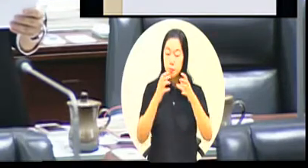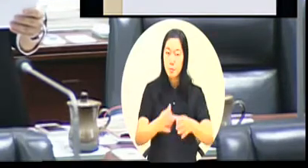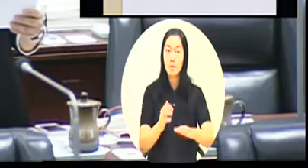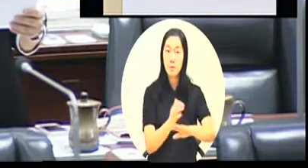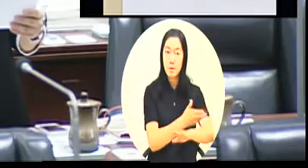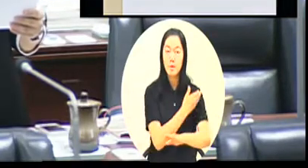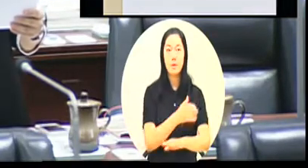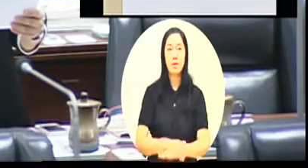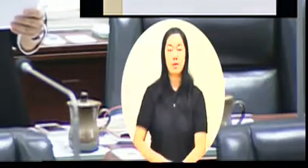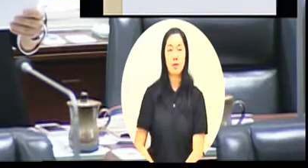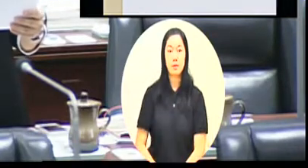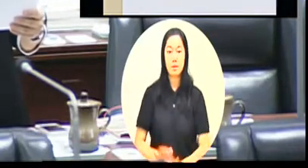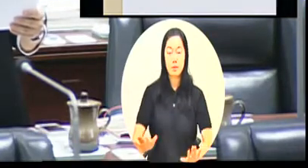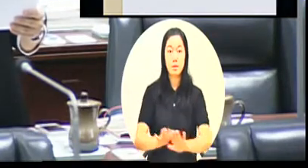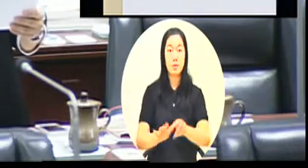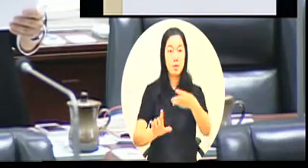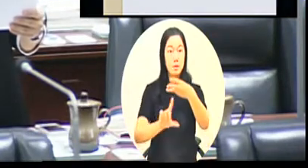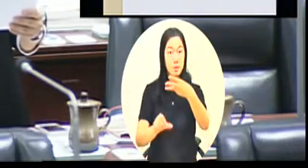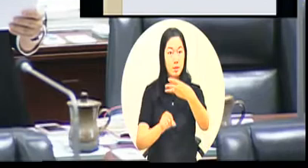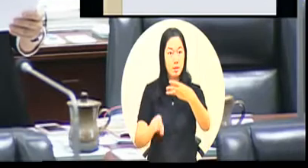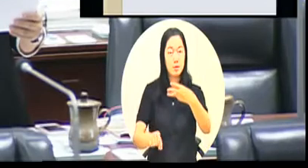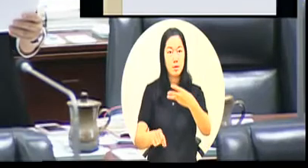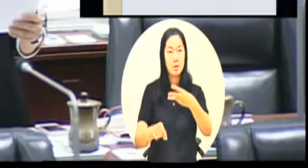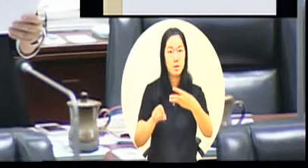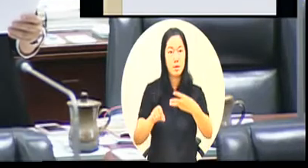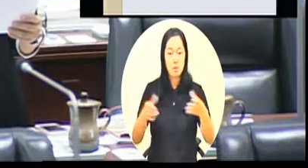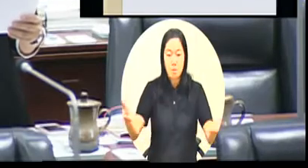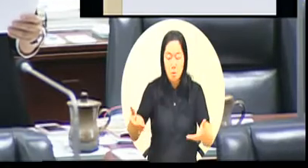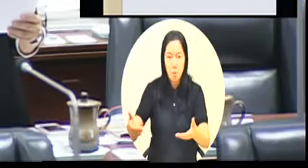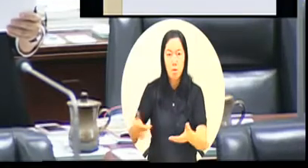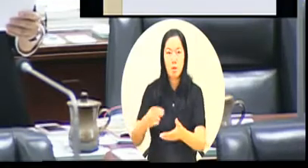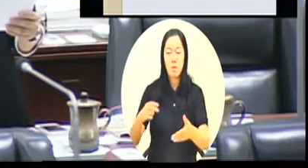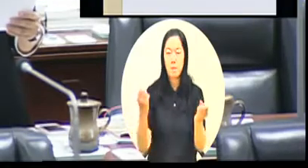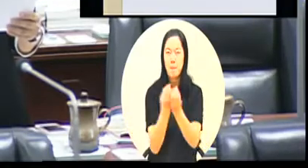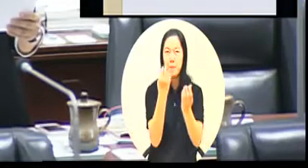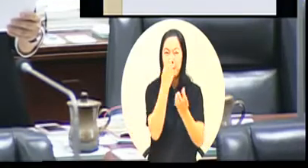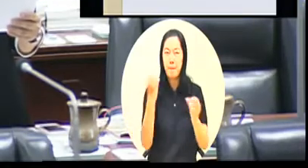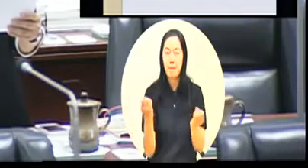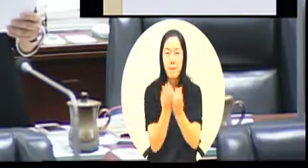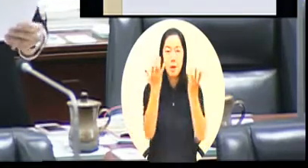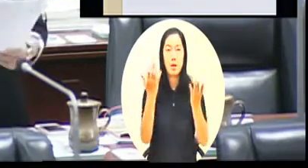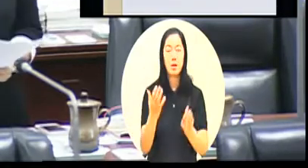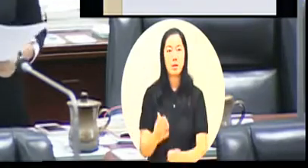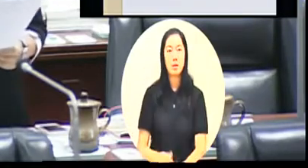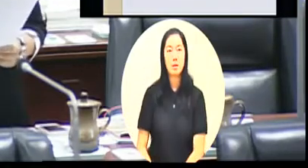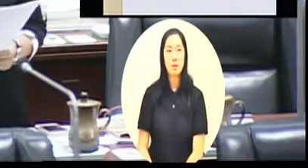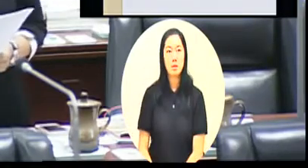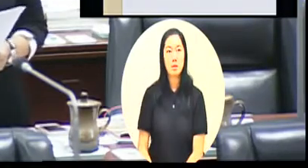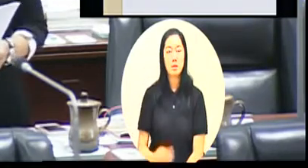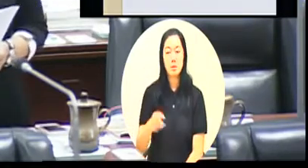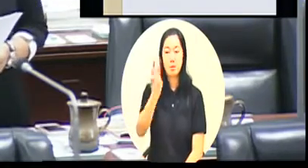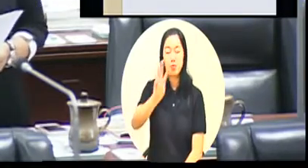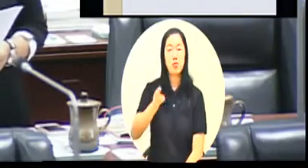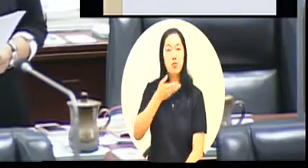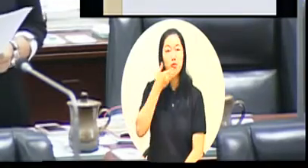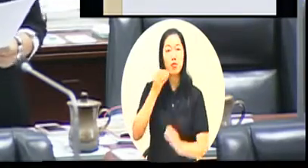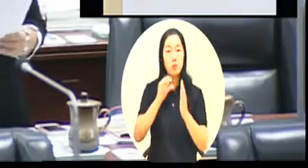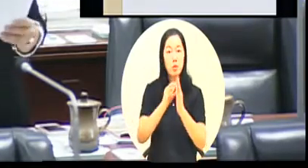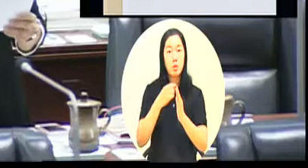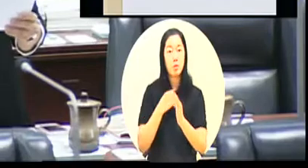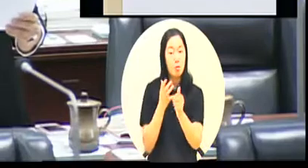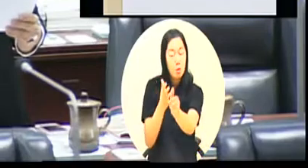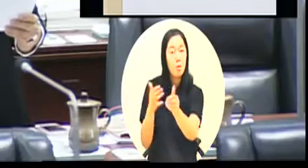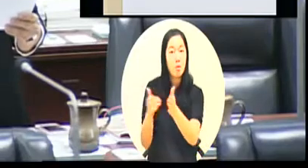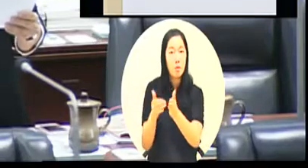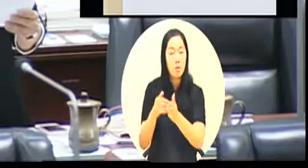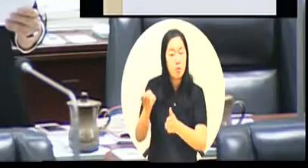结果我们三月在三月区这边动工就气爆了，等于是你还没有完成嘛。那我在水利局的时候，我也咨询过。咨